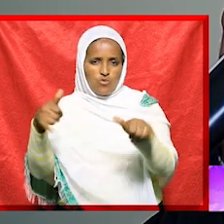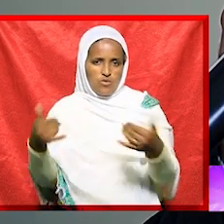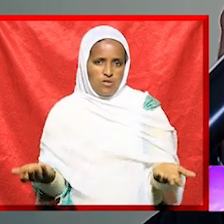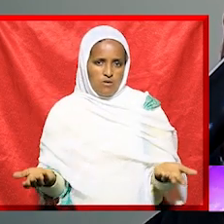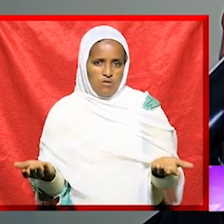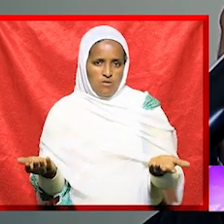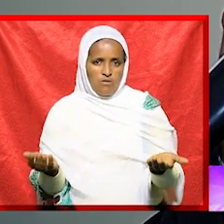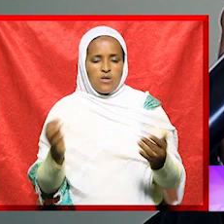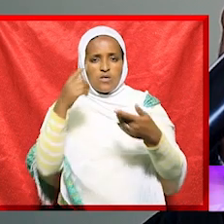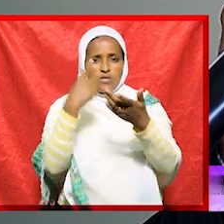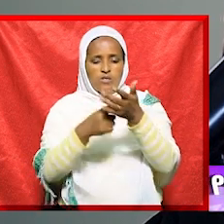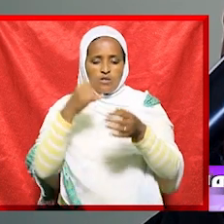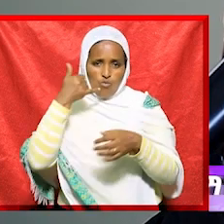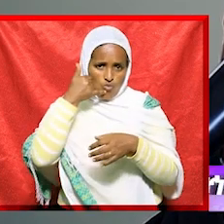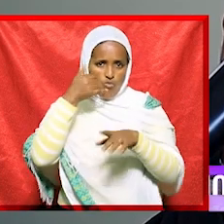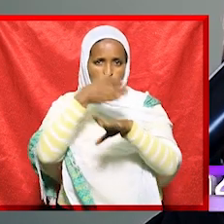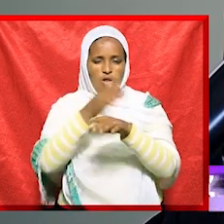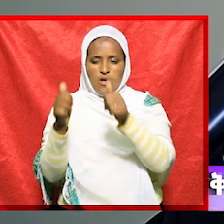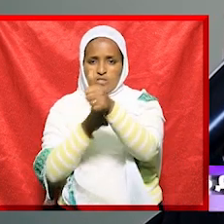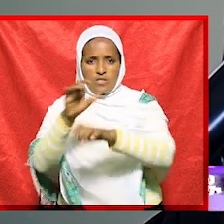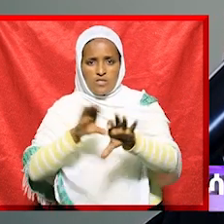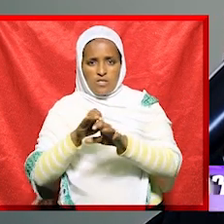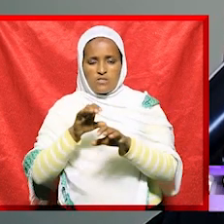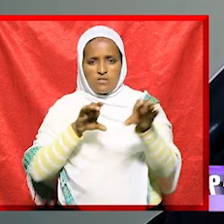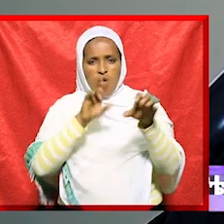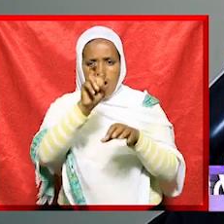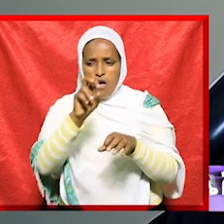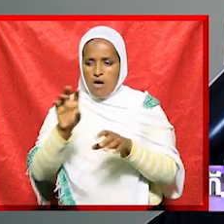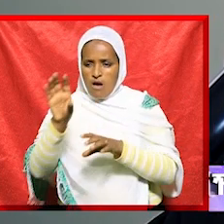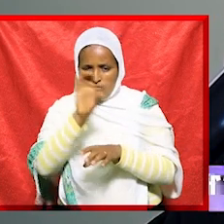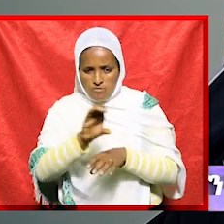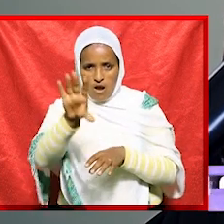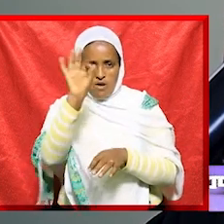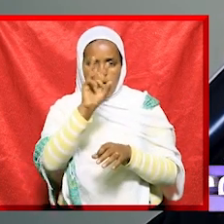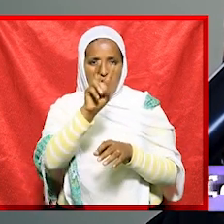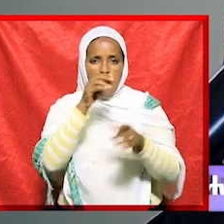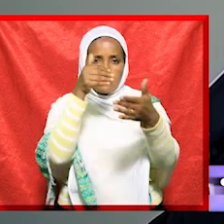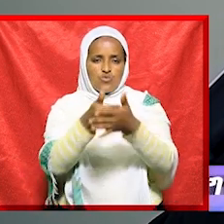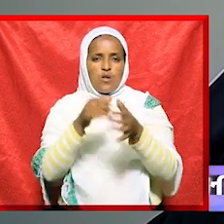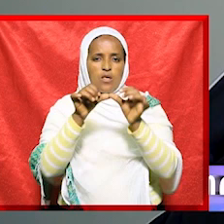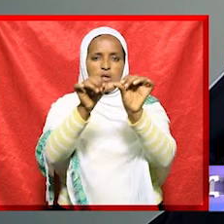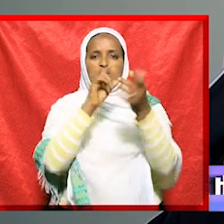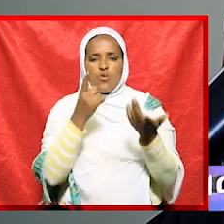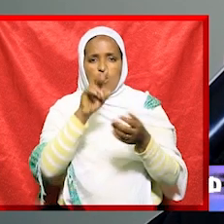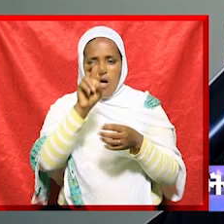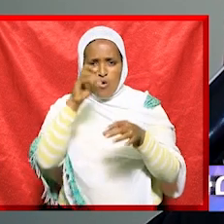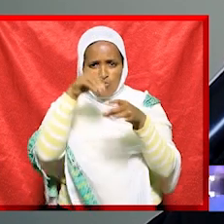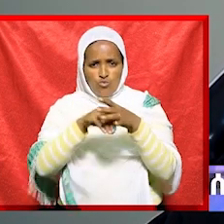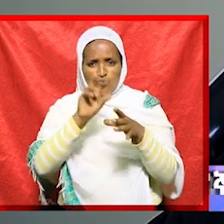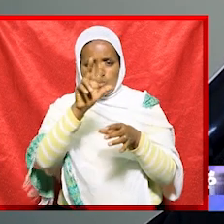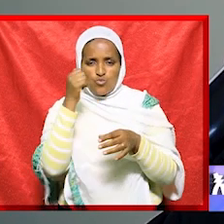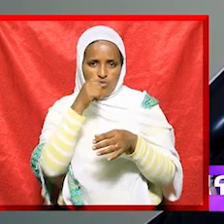የሚጫወቱበት እና ከደወሉልኝ በኋላ ክትትል እንዲደረግ ስናረግ 20 ነው የተገኙት። እስካሁን 20 ደርሷል እየቀጠለ ነው።